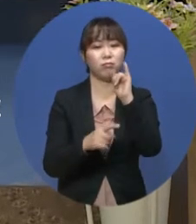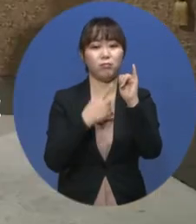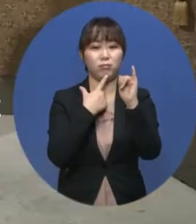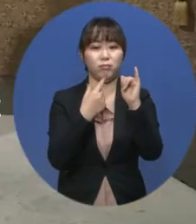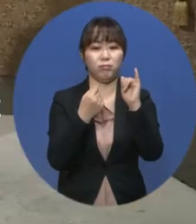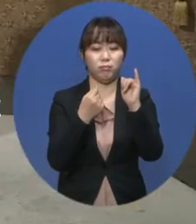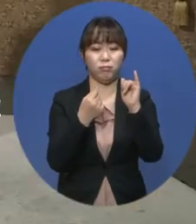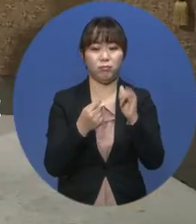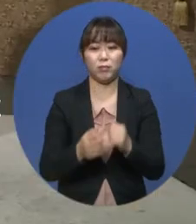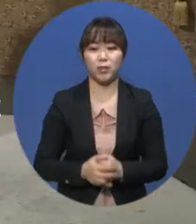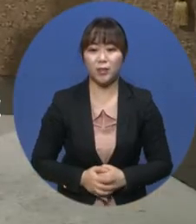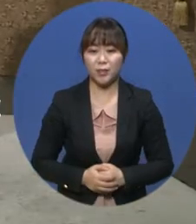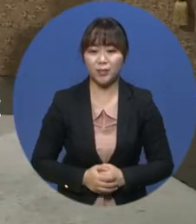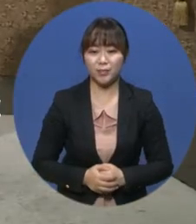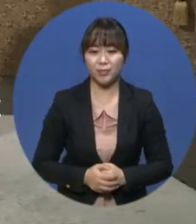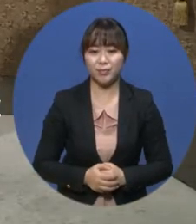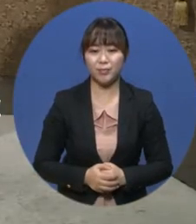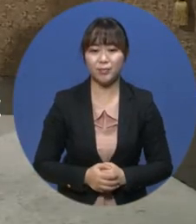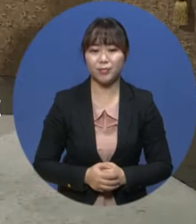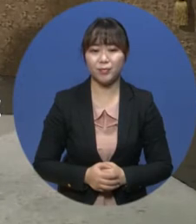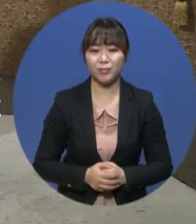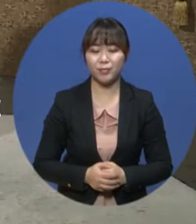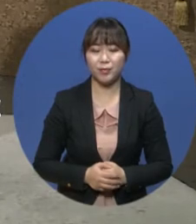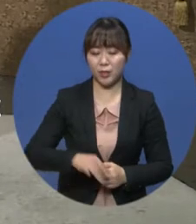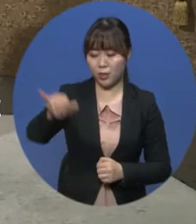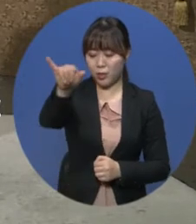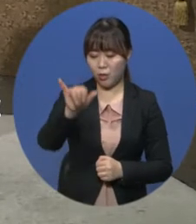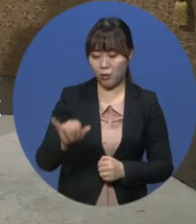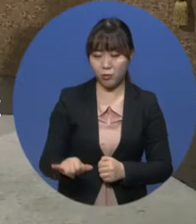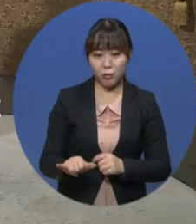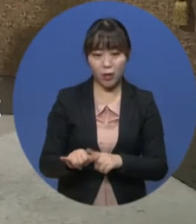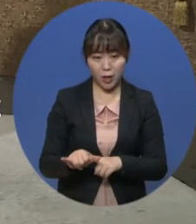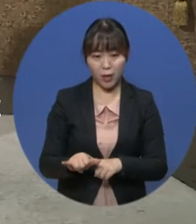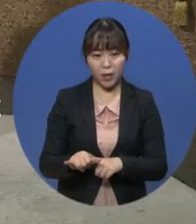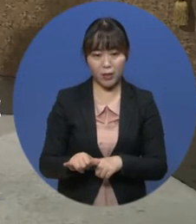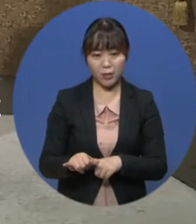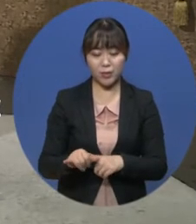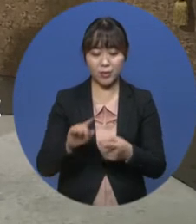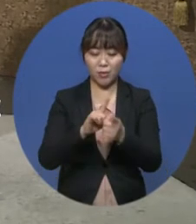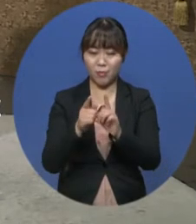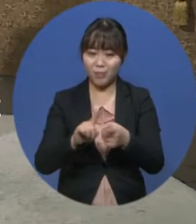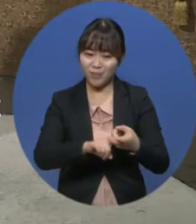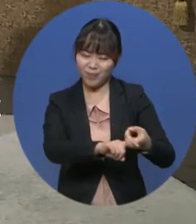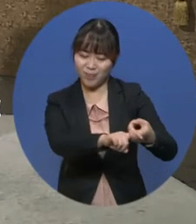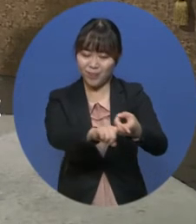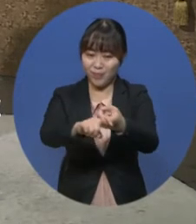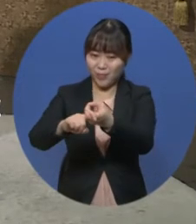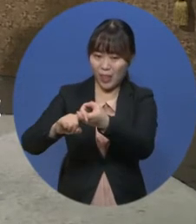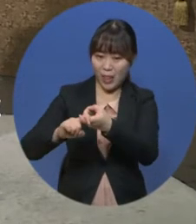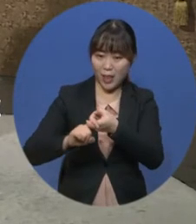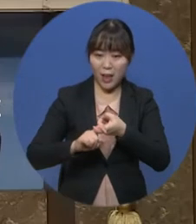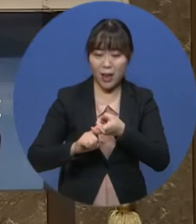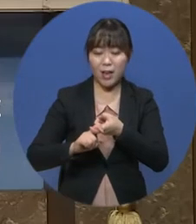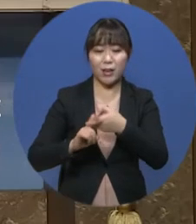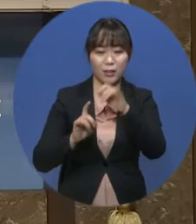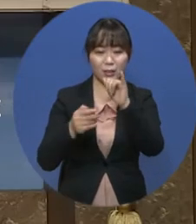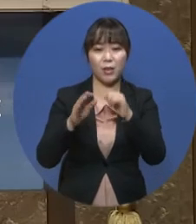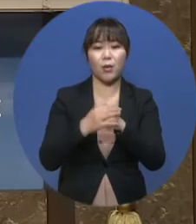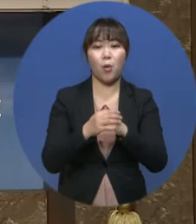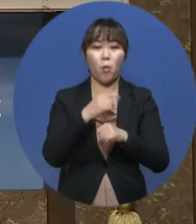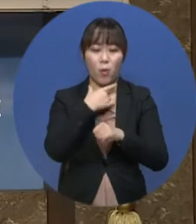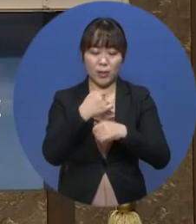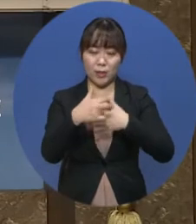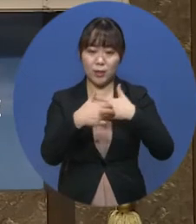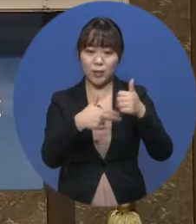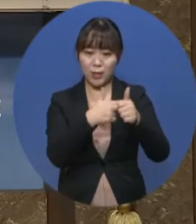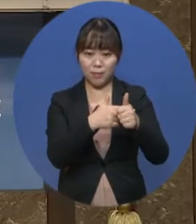가지게 노라고 를 얻는데 전국으로 이렇게 그 네트워크를 가지고 있는데 원하시는